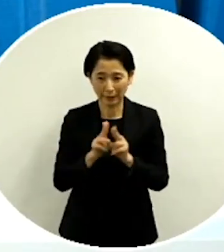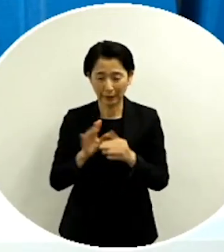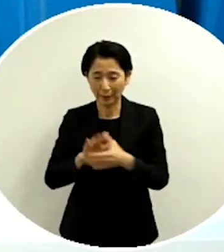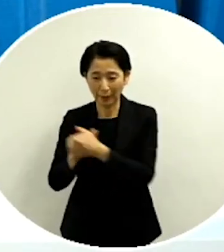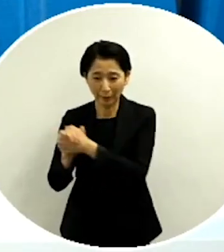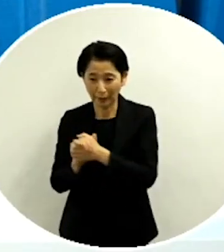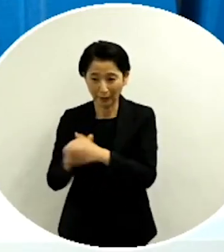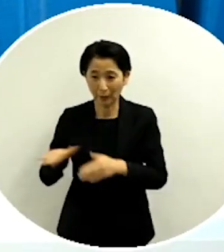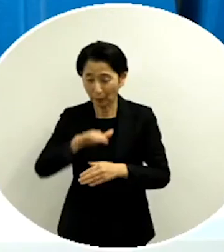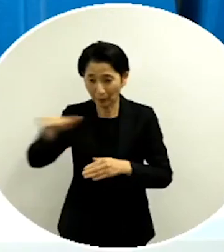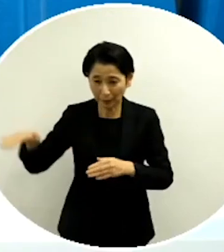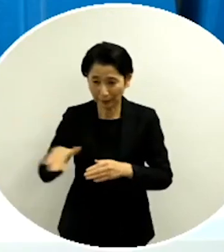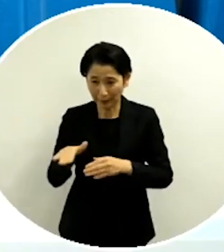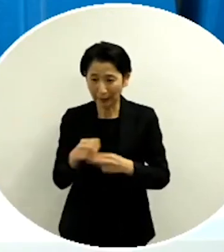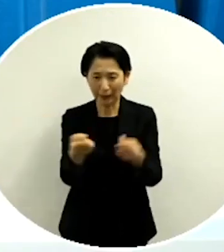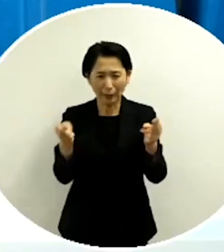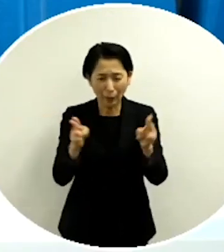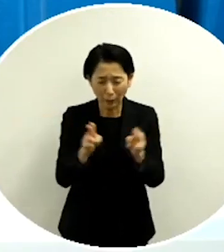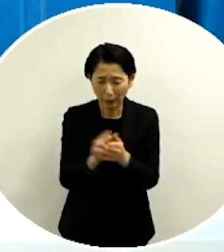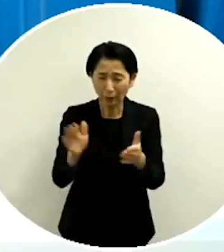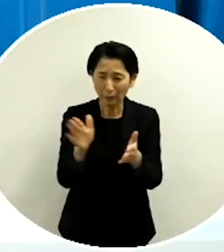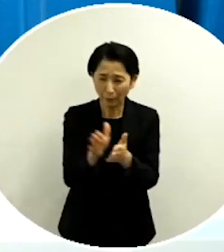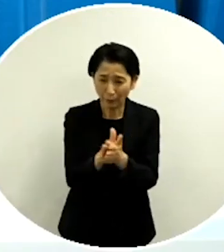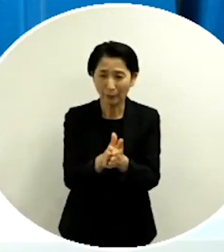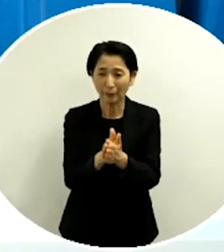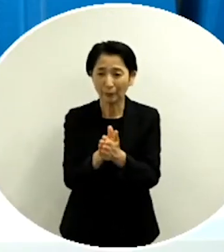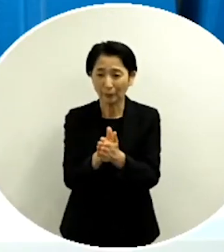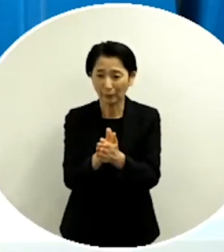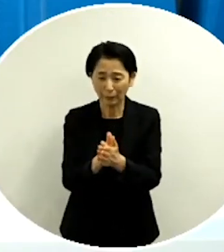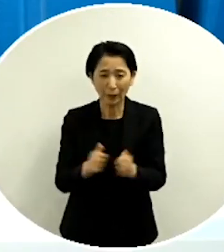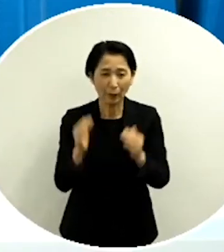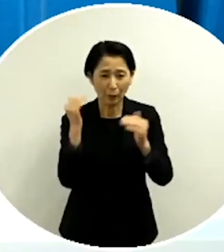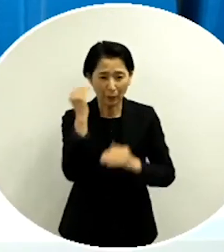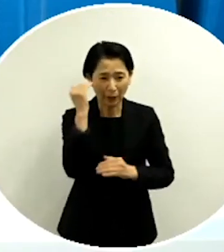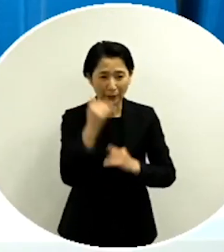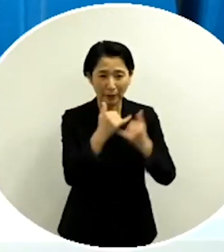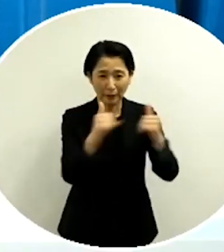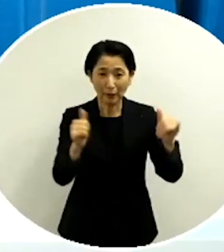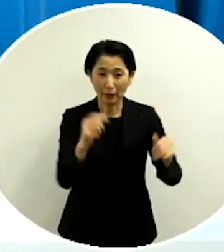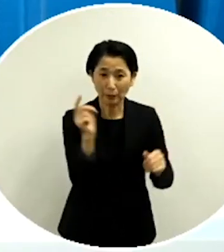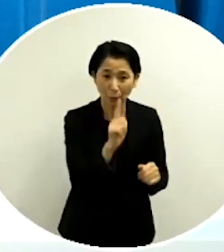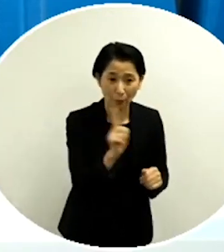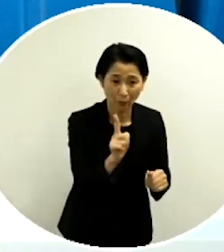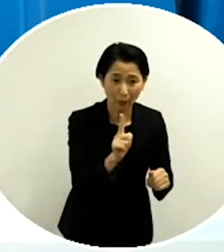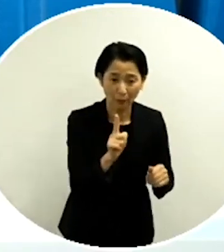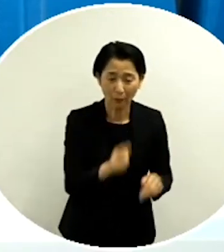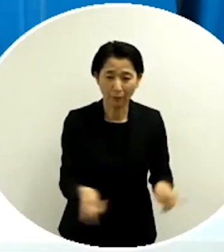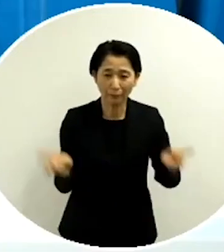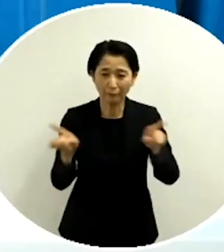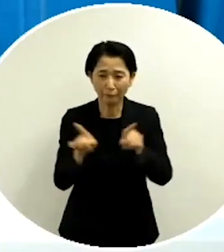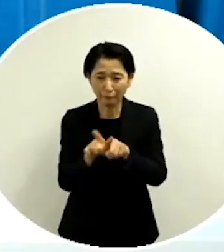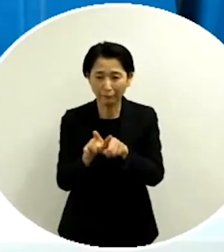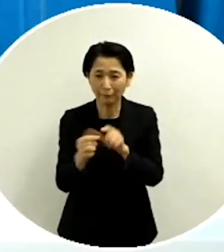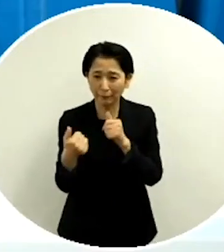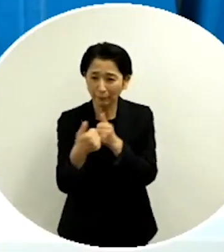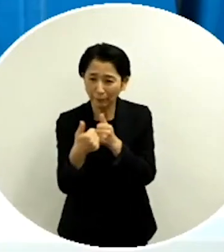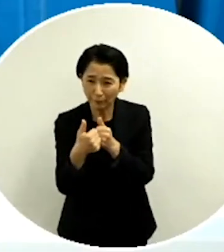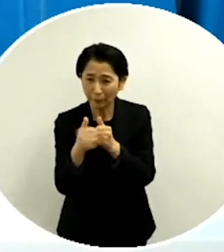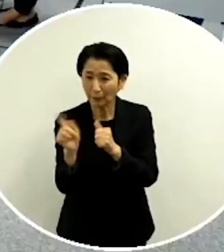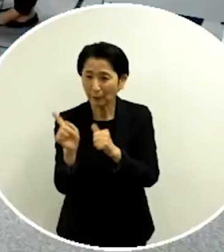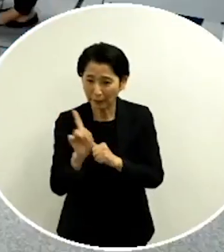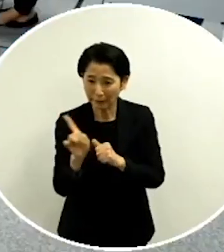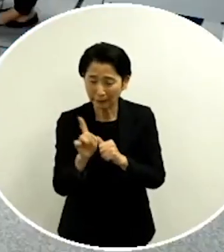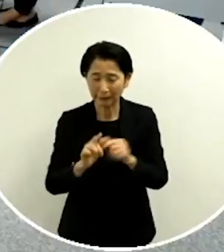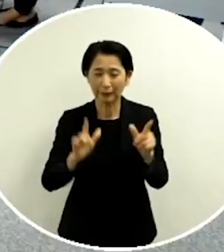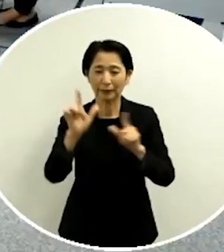にも主体的に動いていただいてどこに困っている方がおられるんだろうか寄り添うってどういうことだろうかそしてそれを